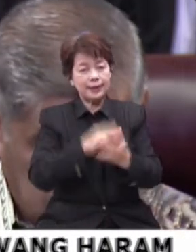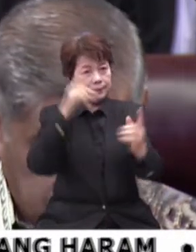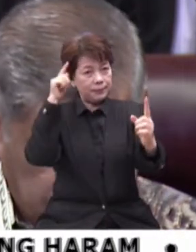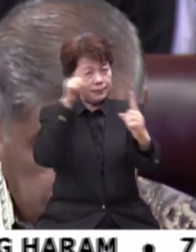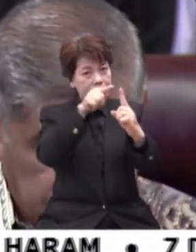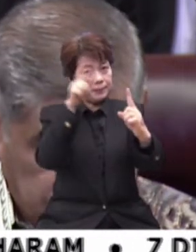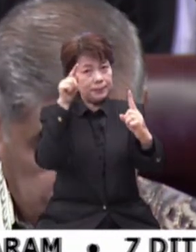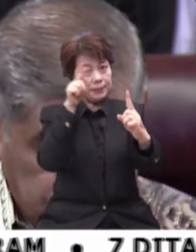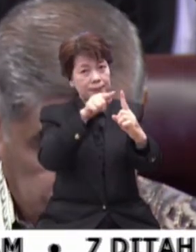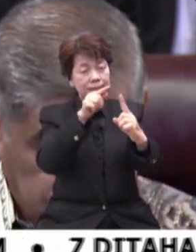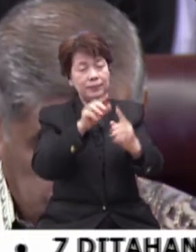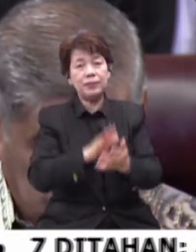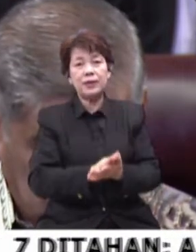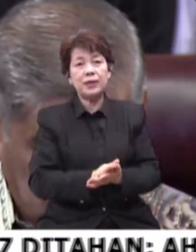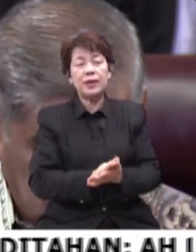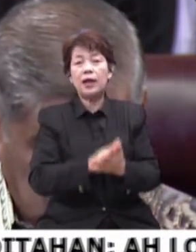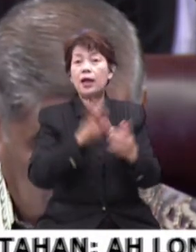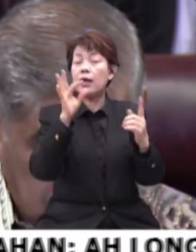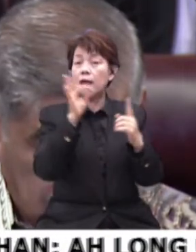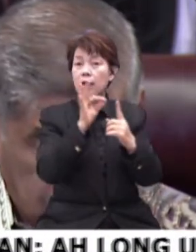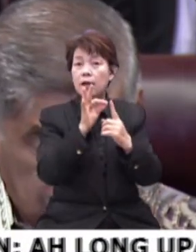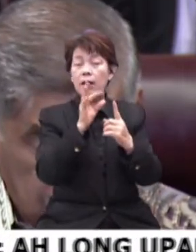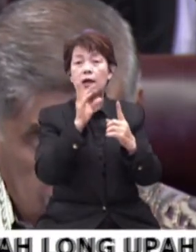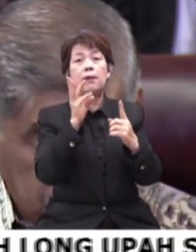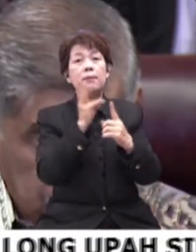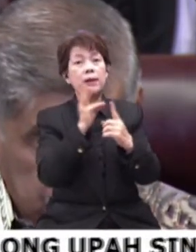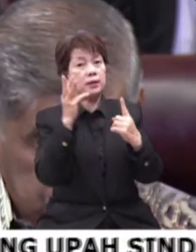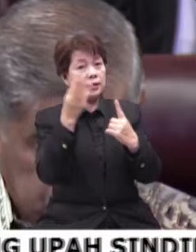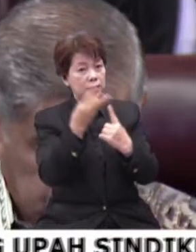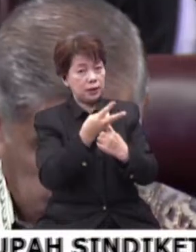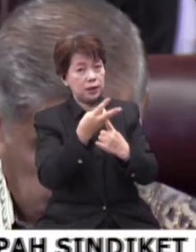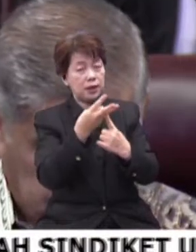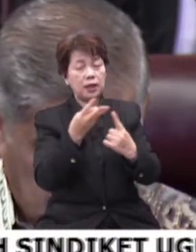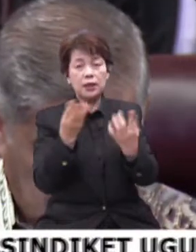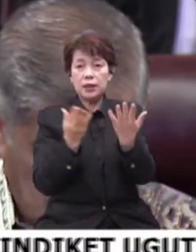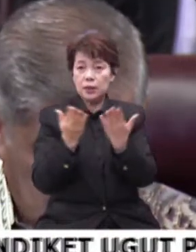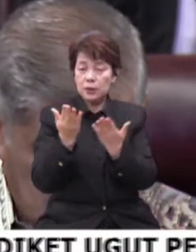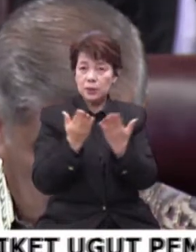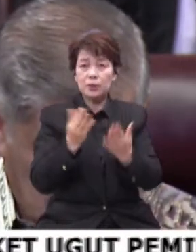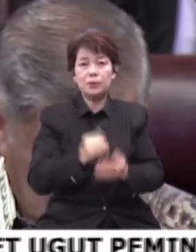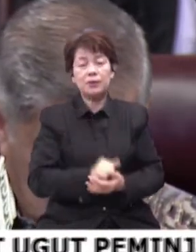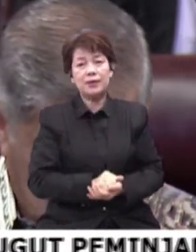ya kebajikan petugas-petugas kita jadi